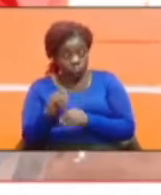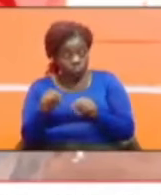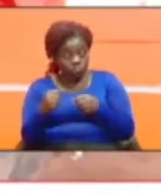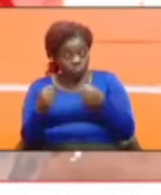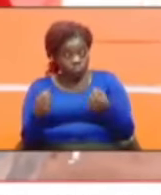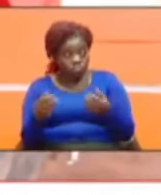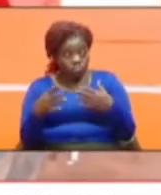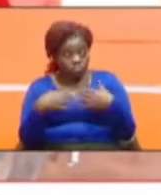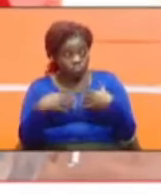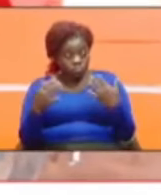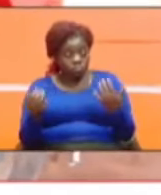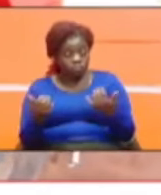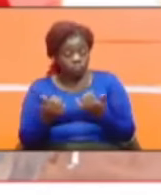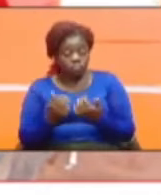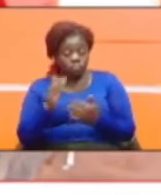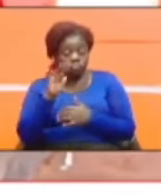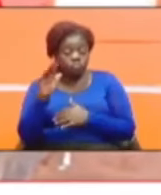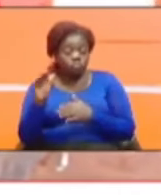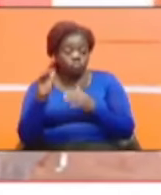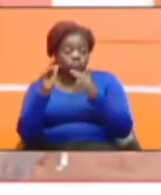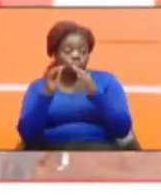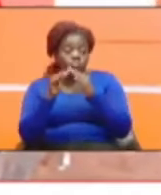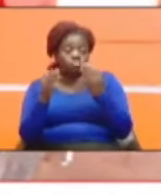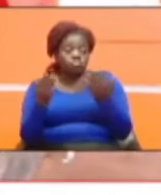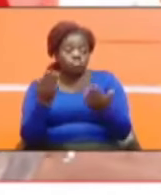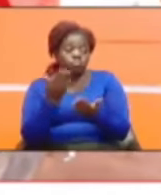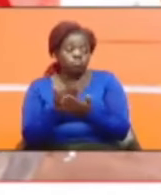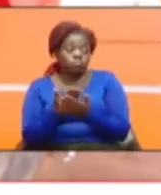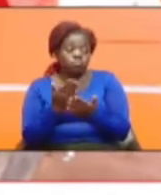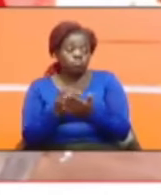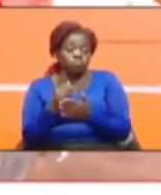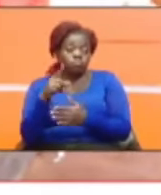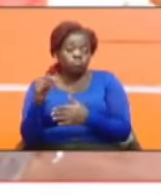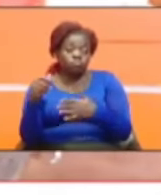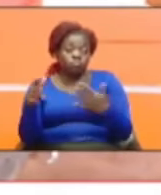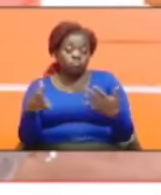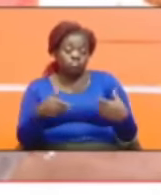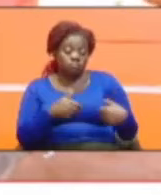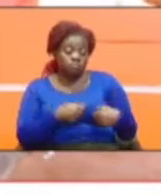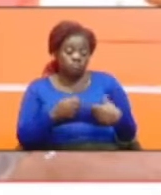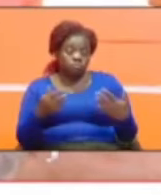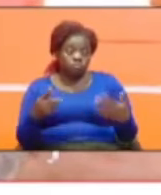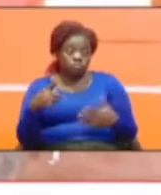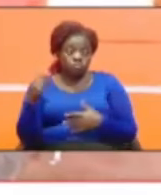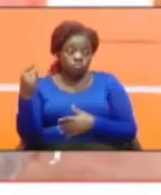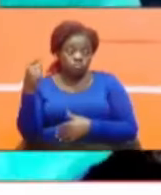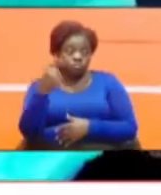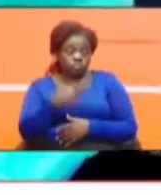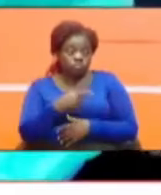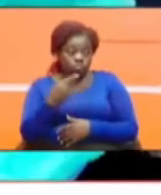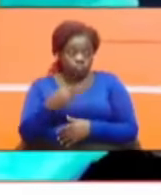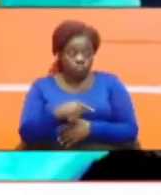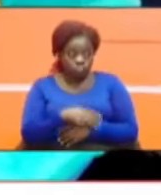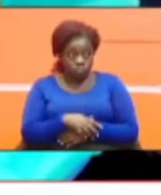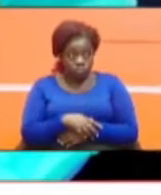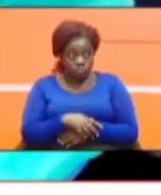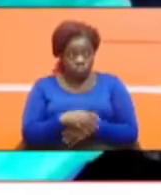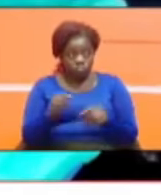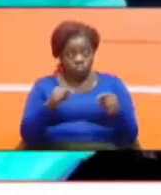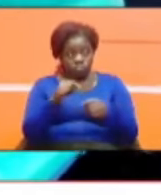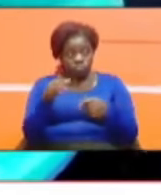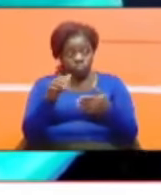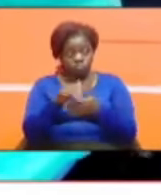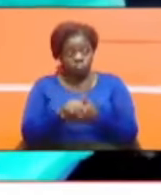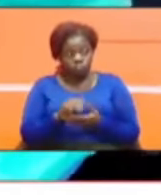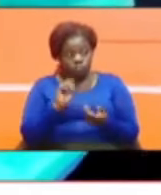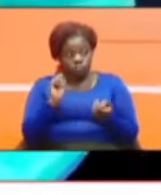kafuwe okukiriza mchala okudda maka namusaba agende mbaganzi beje abadde agenda bulunako nagadi alumiriza bo ku